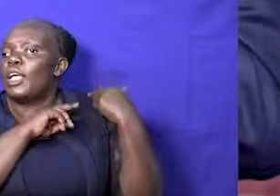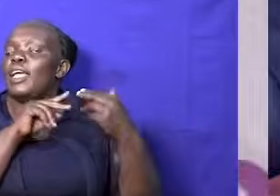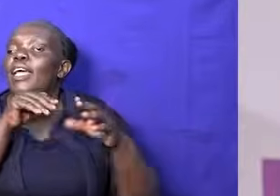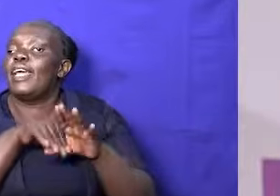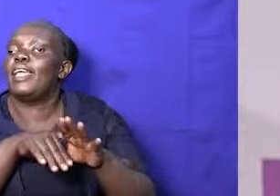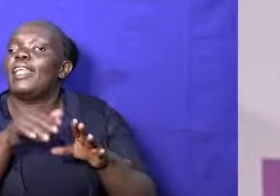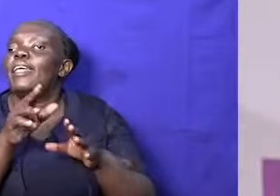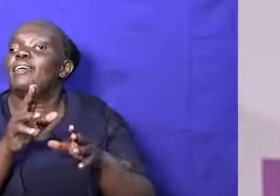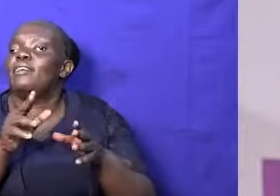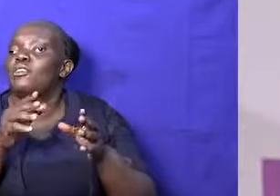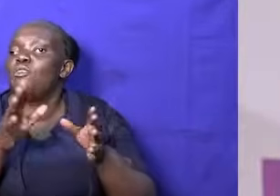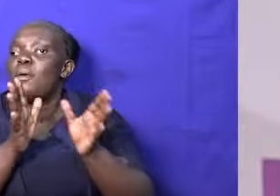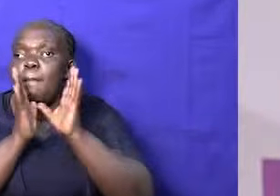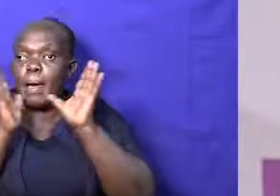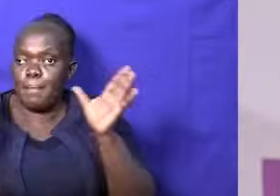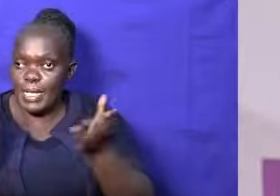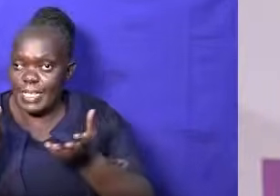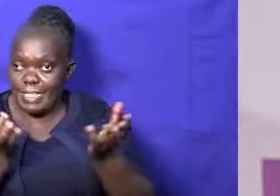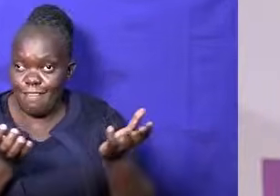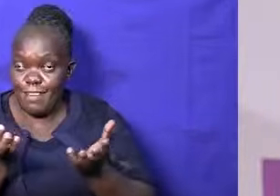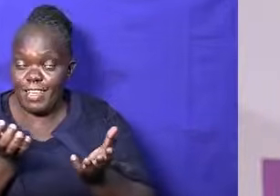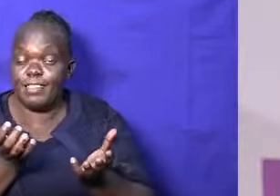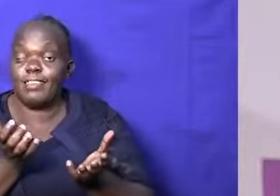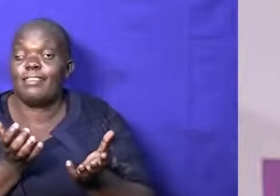uwajibikaji katika utumishi wa umma.